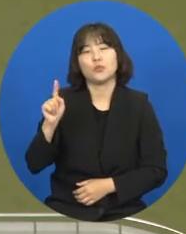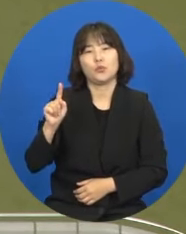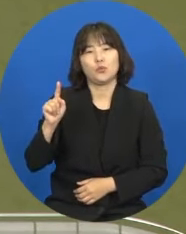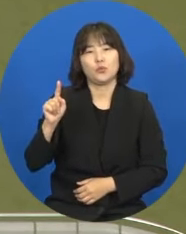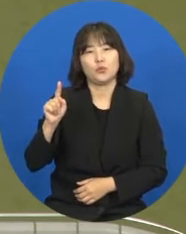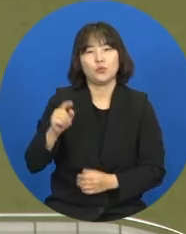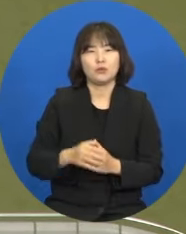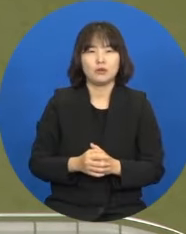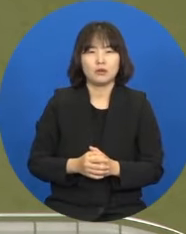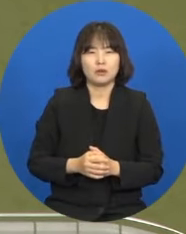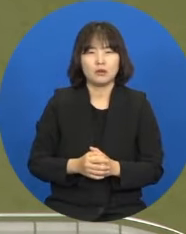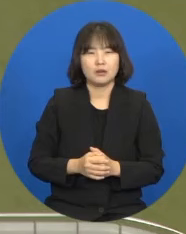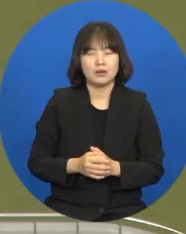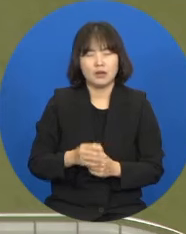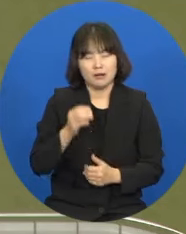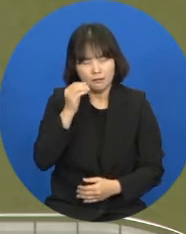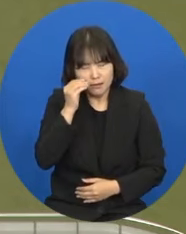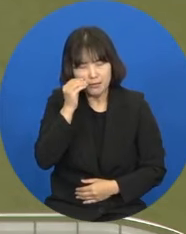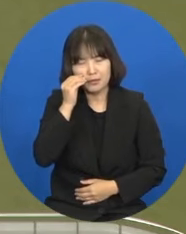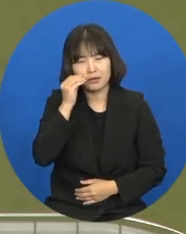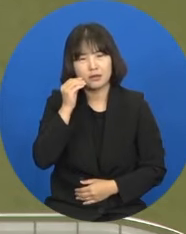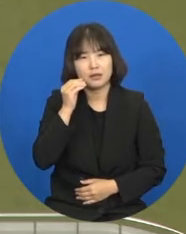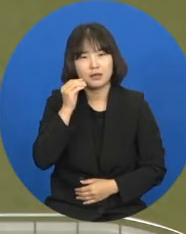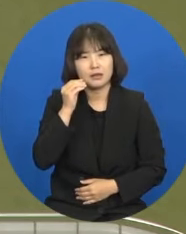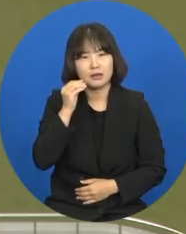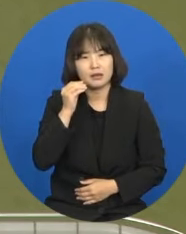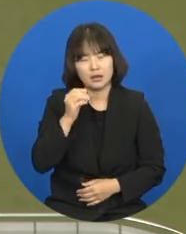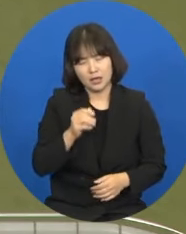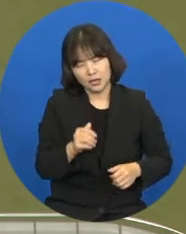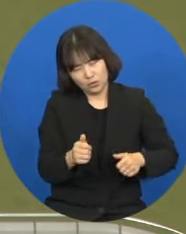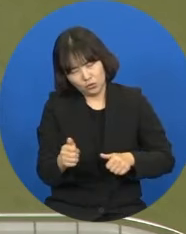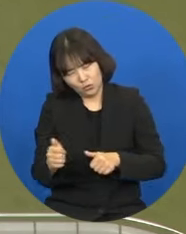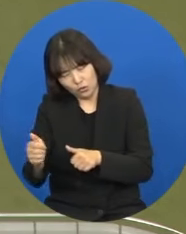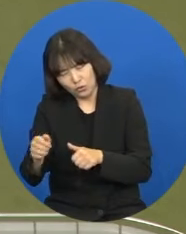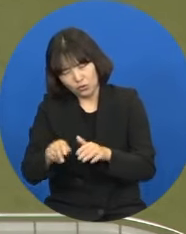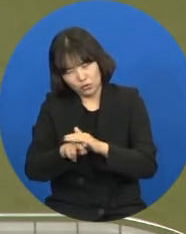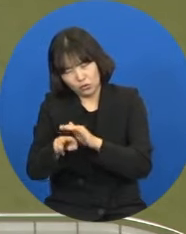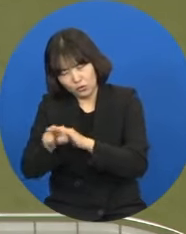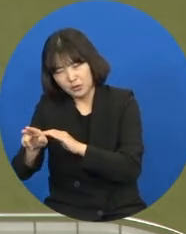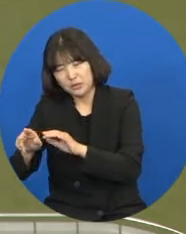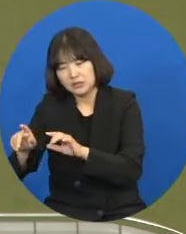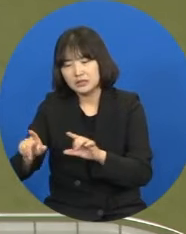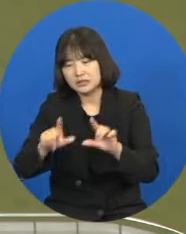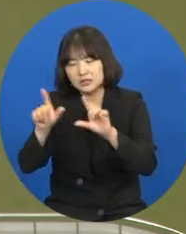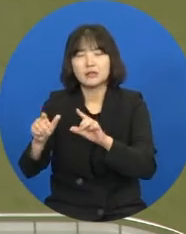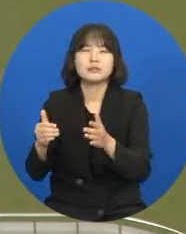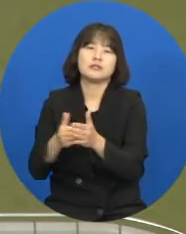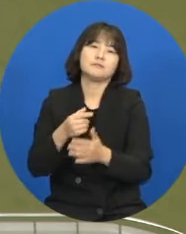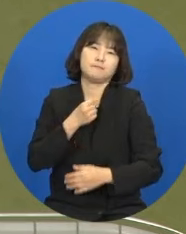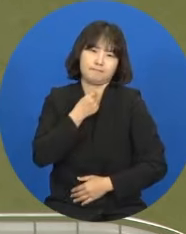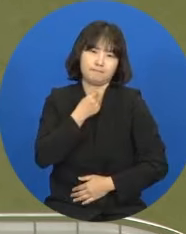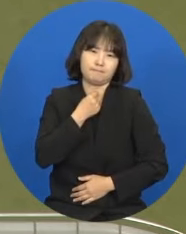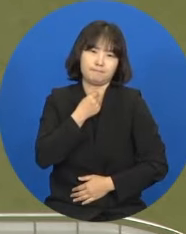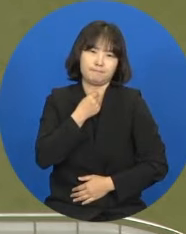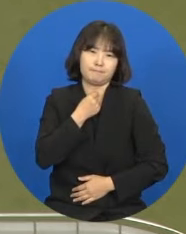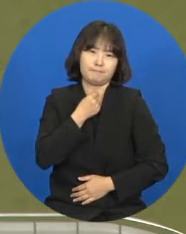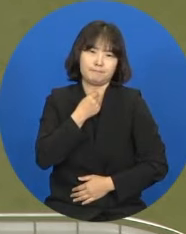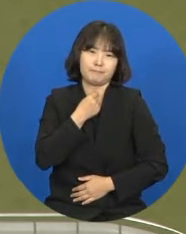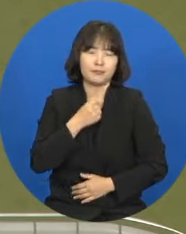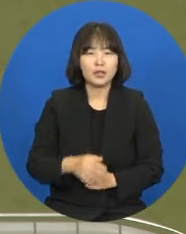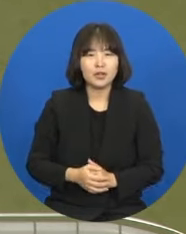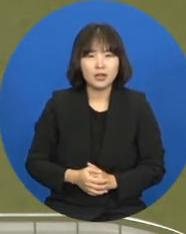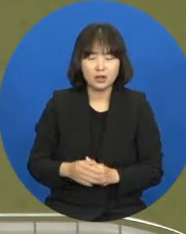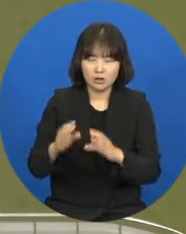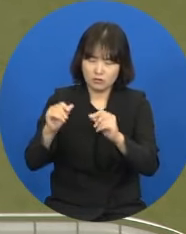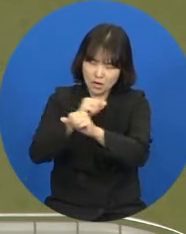제발 제 지긋한 도망자의 삶을 끝내고 싶습니다 이제 저 더 이상 이렇게